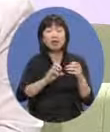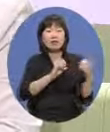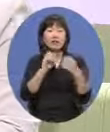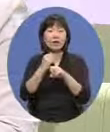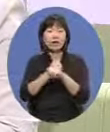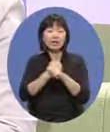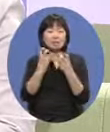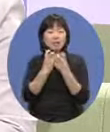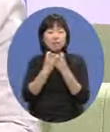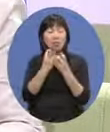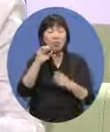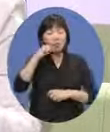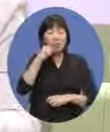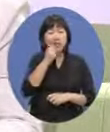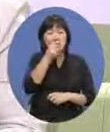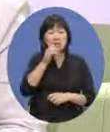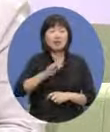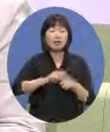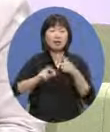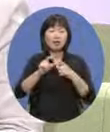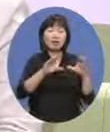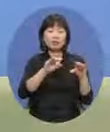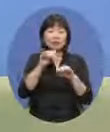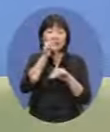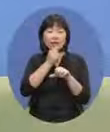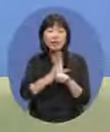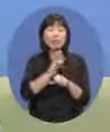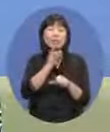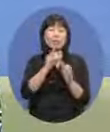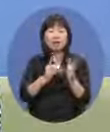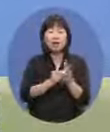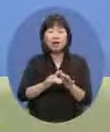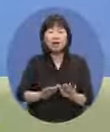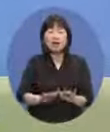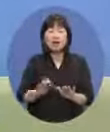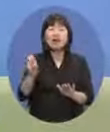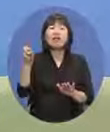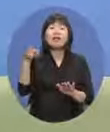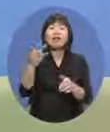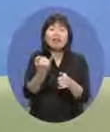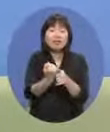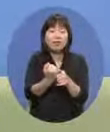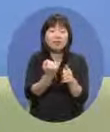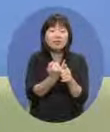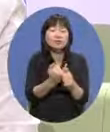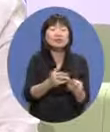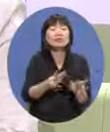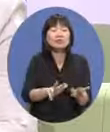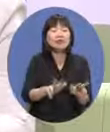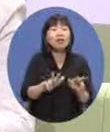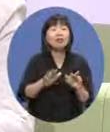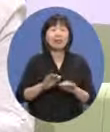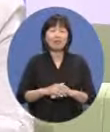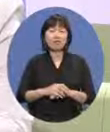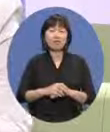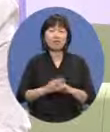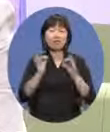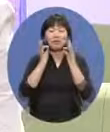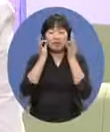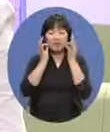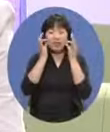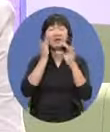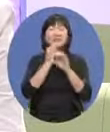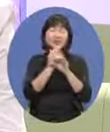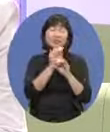거에 대해서 조금 어려웠는데 훨씬 부드러워졌다고 이렇게 이야기를 하시거든요. 재혼 부부는 어떻게 됐어요? 재혼 부부도 지금 예 이제 노력하고